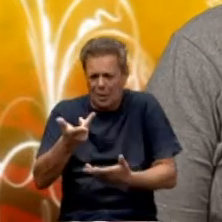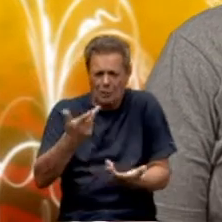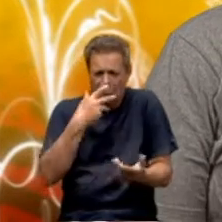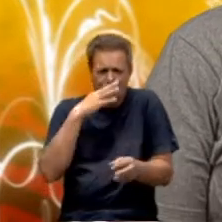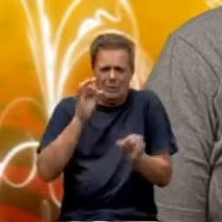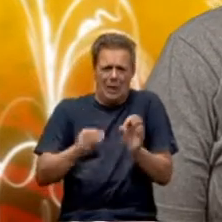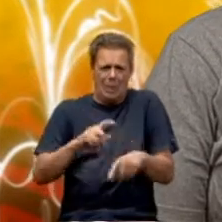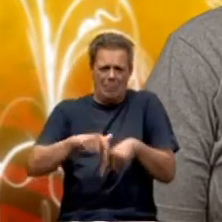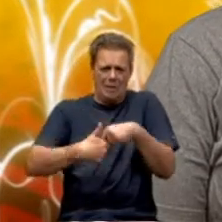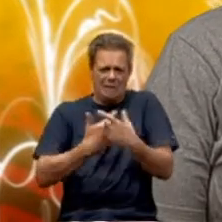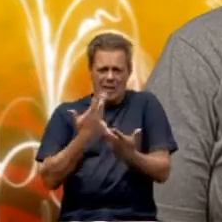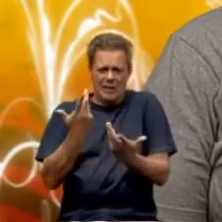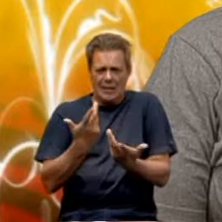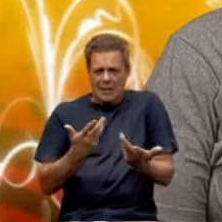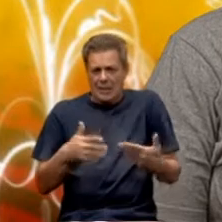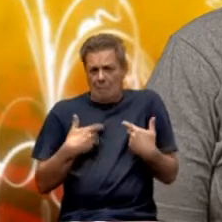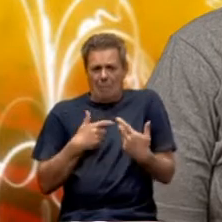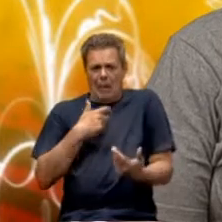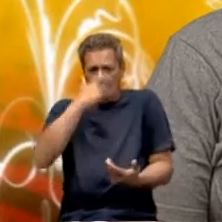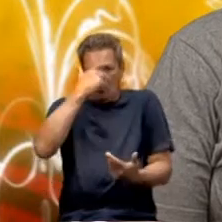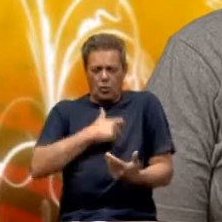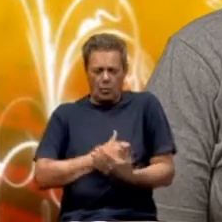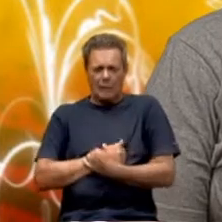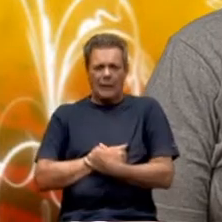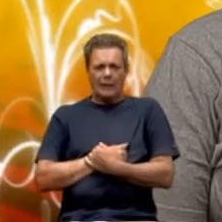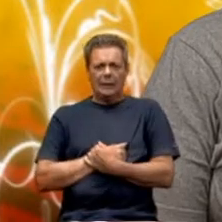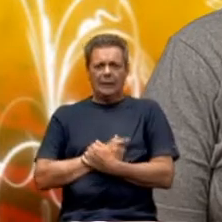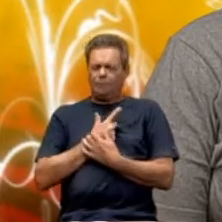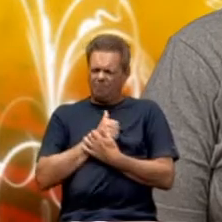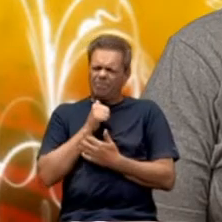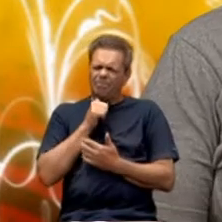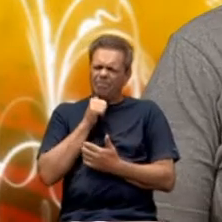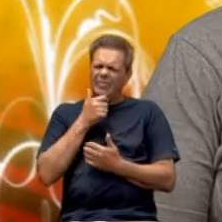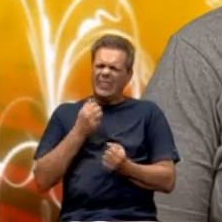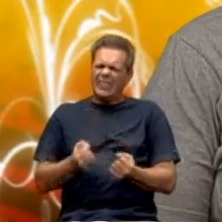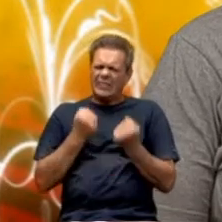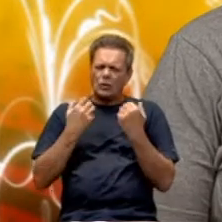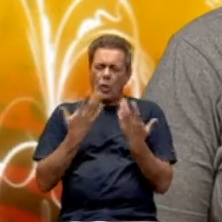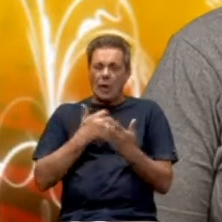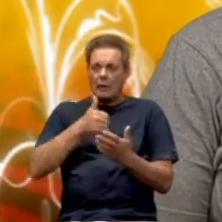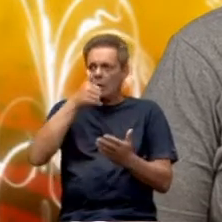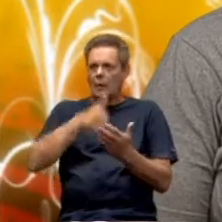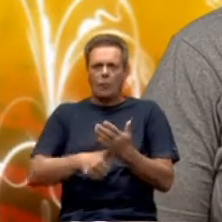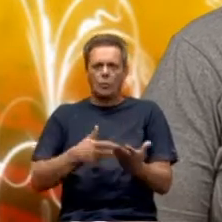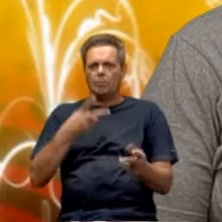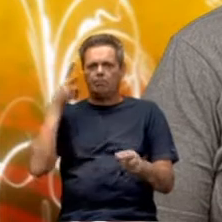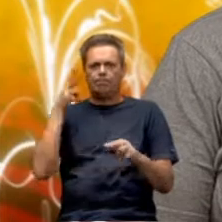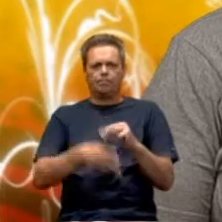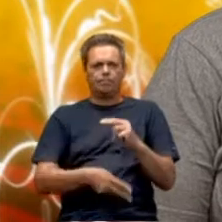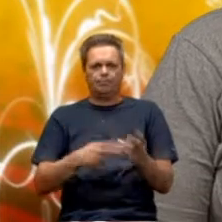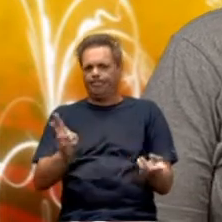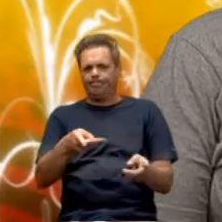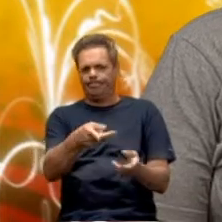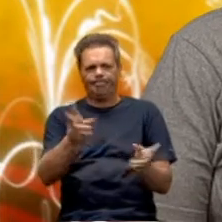zapravo mladim osobama. I teško je kada na jedan put to ne možete jednostavno više. Ja nisam